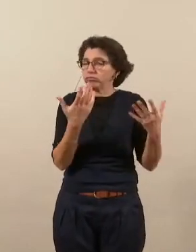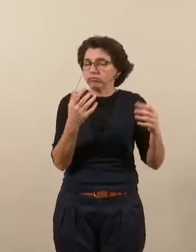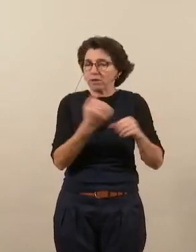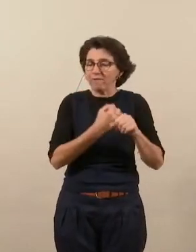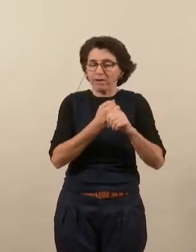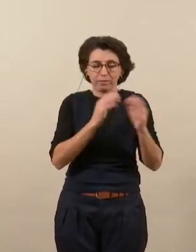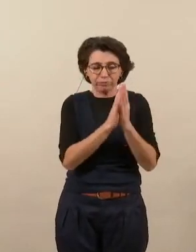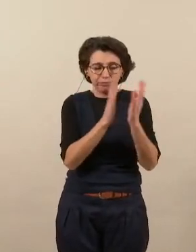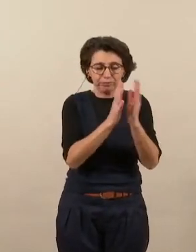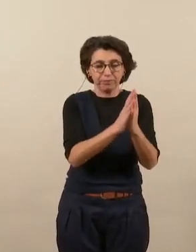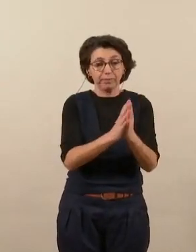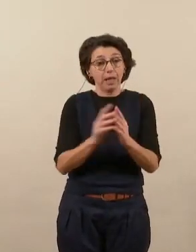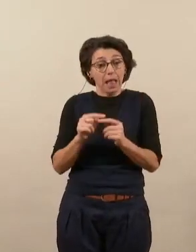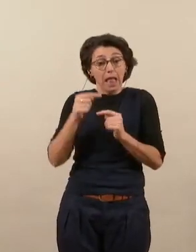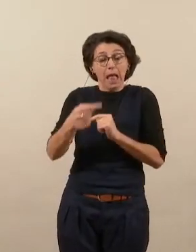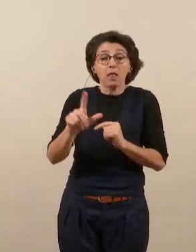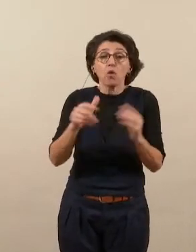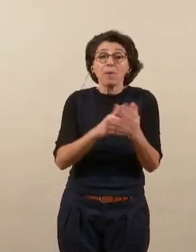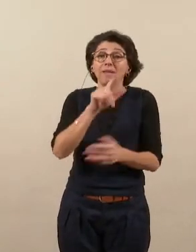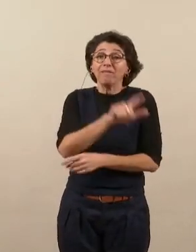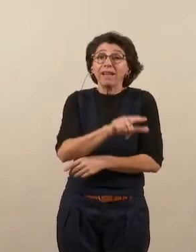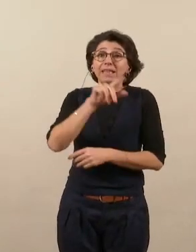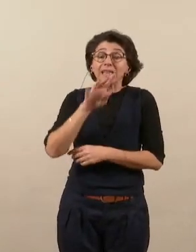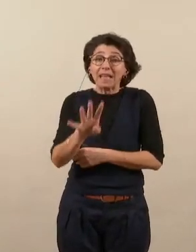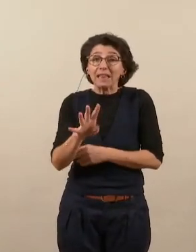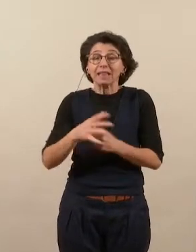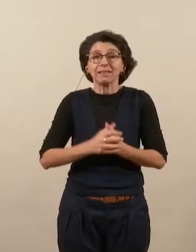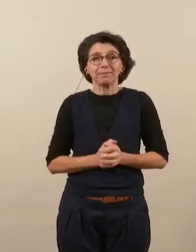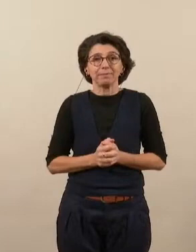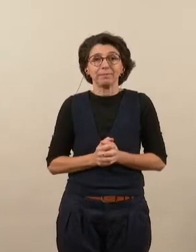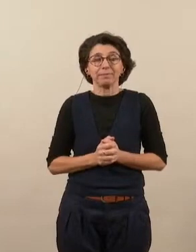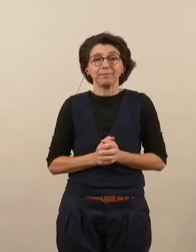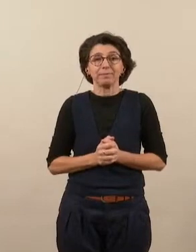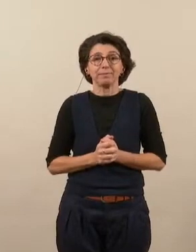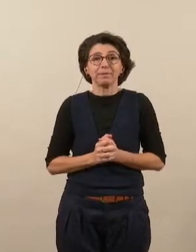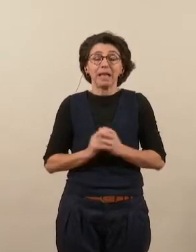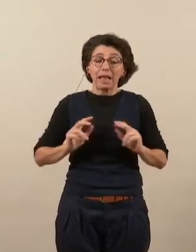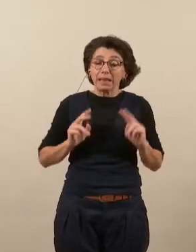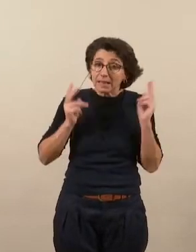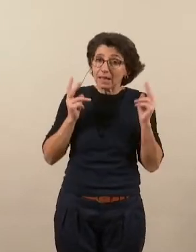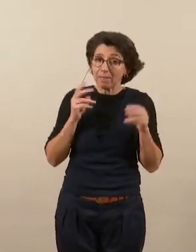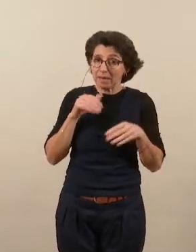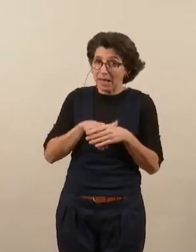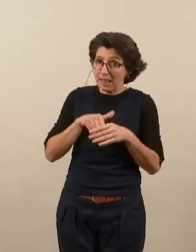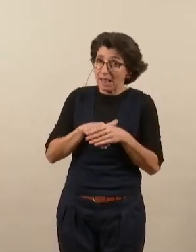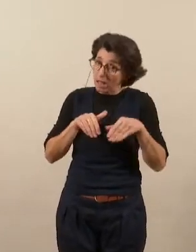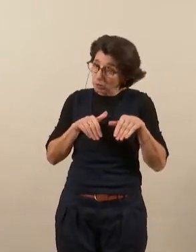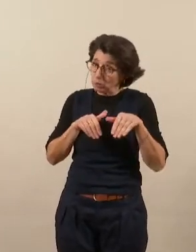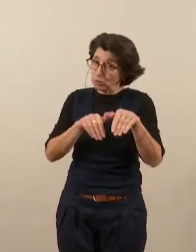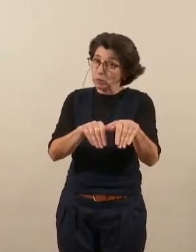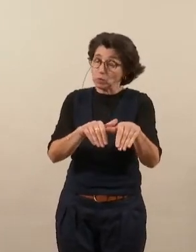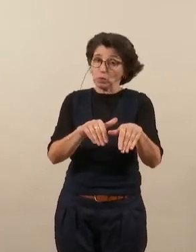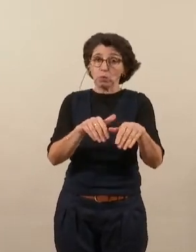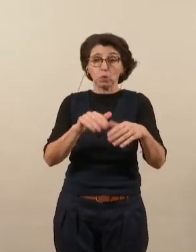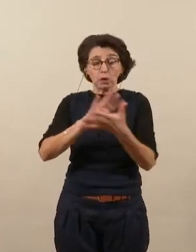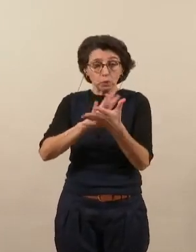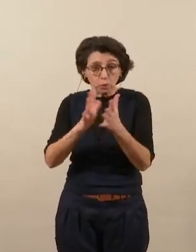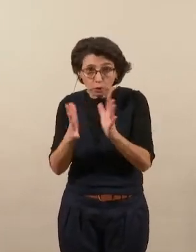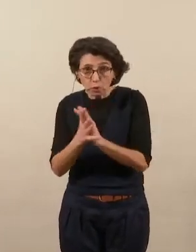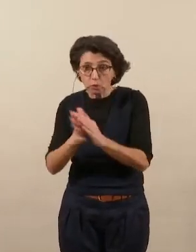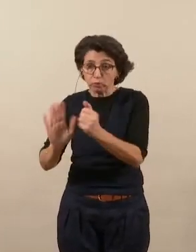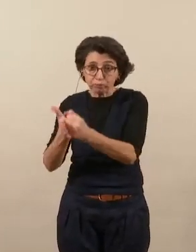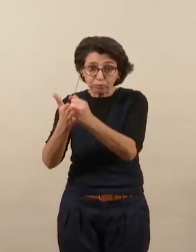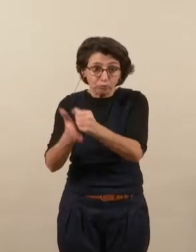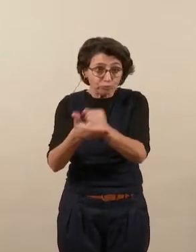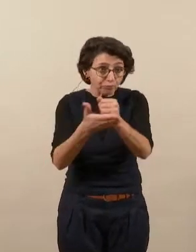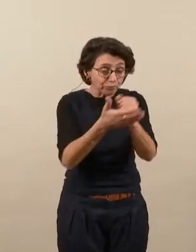2024 permettra à la fois la poursuite de la dynamique interne et la concrétisation de soutien vers les associations. Il